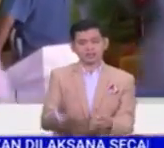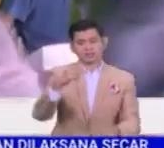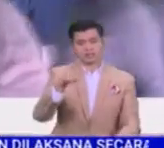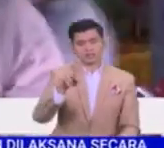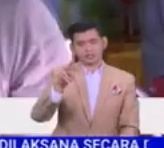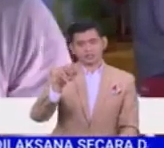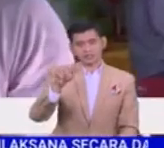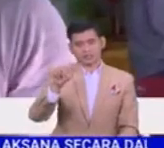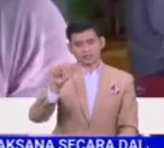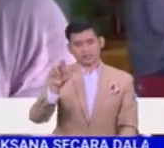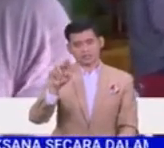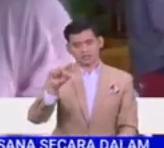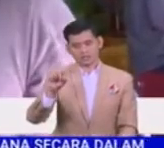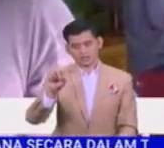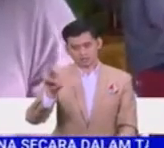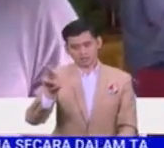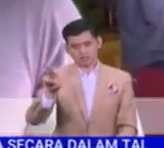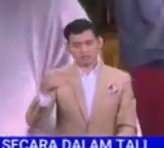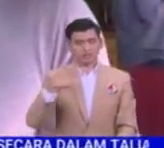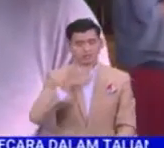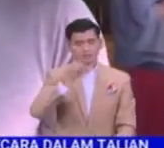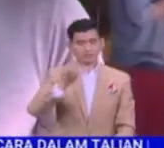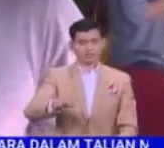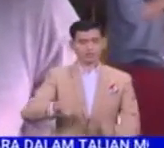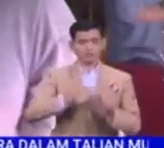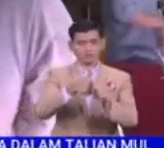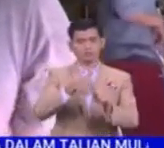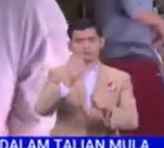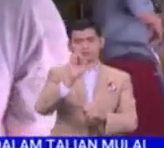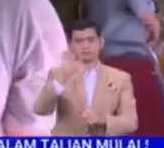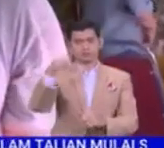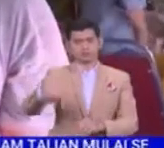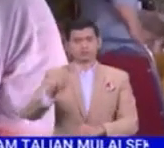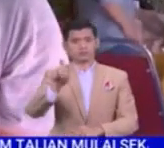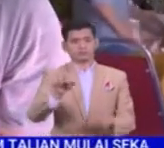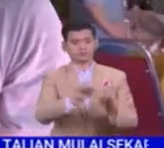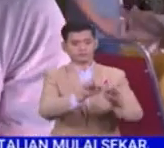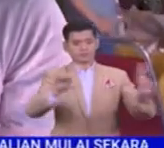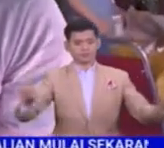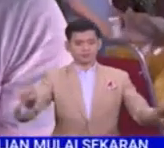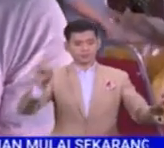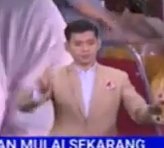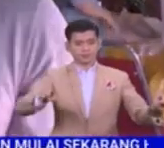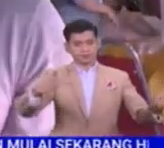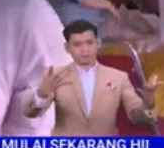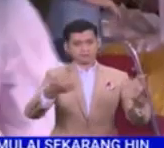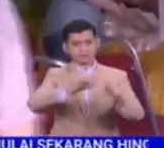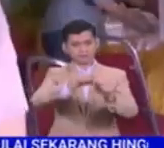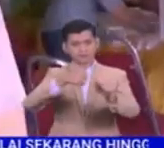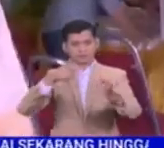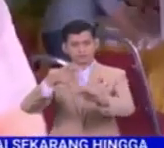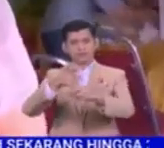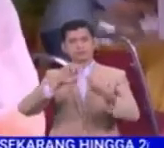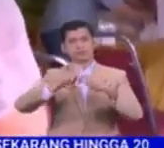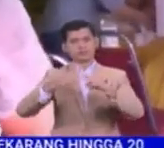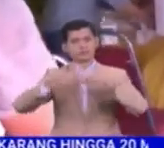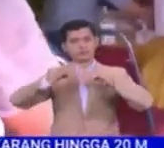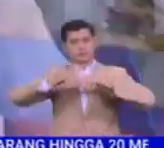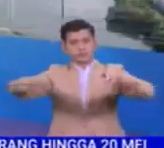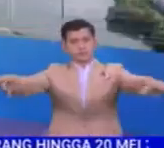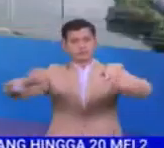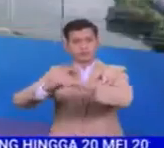haruslah mengikut SOP dan 1 meter untuk mengelakkan COVID-19.